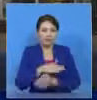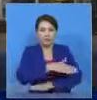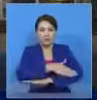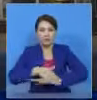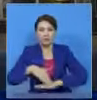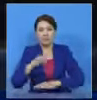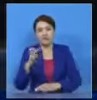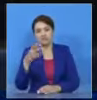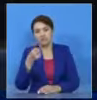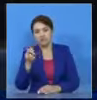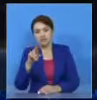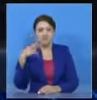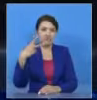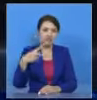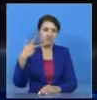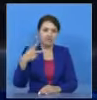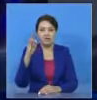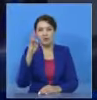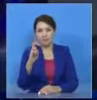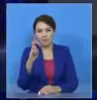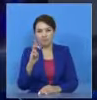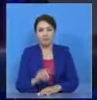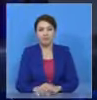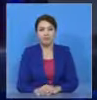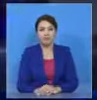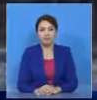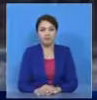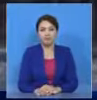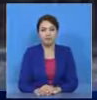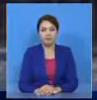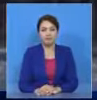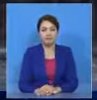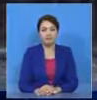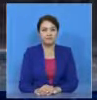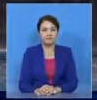улица заводская 23б николай сербов жена зевса геев телеканал актобе